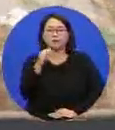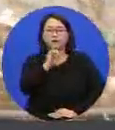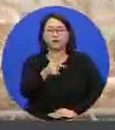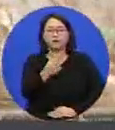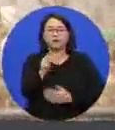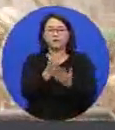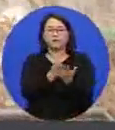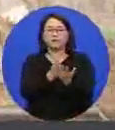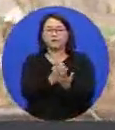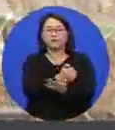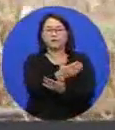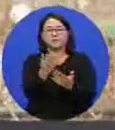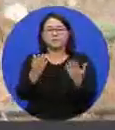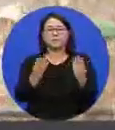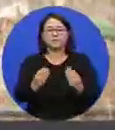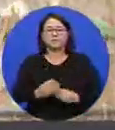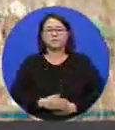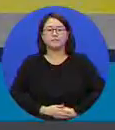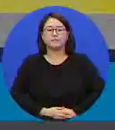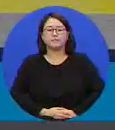뉴스 송창룡입니다.